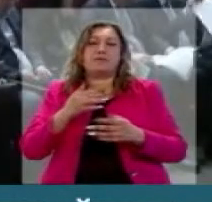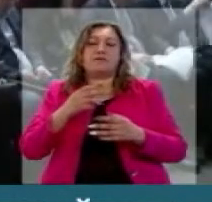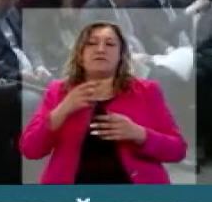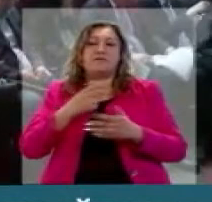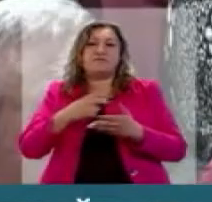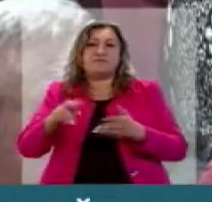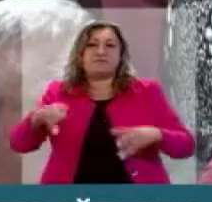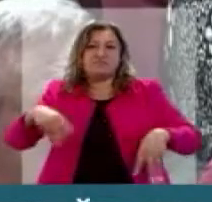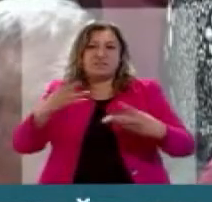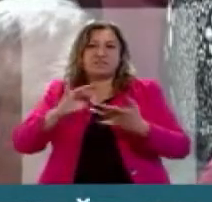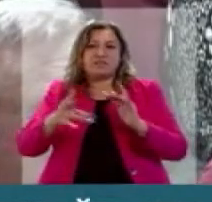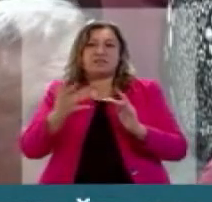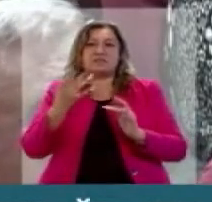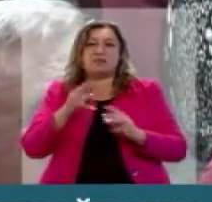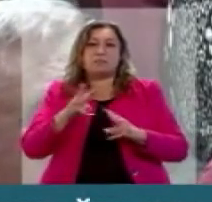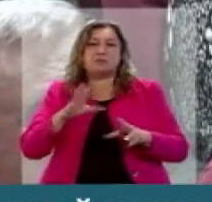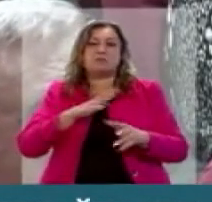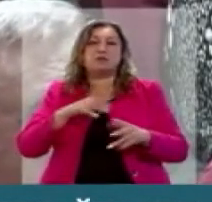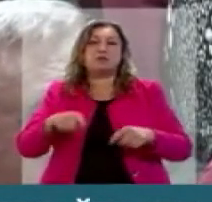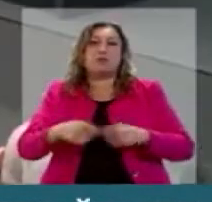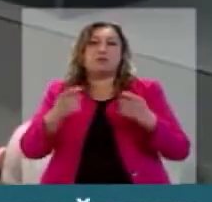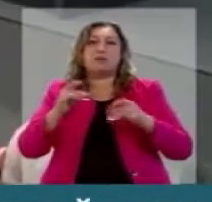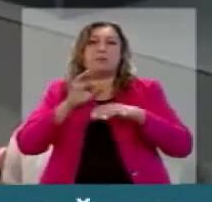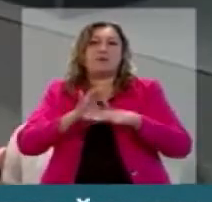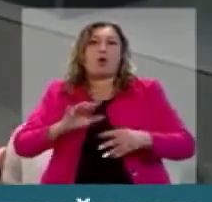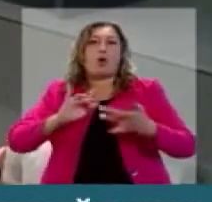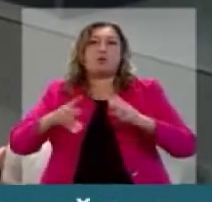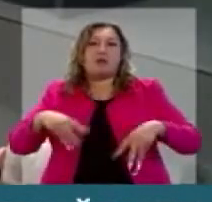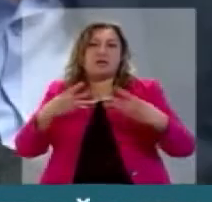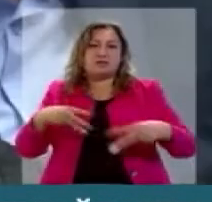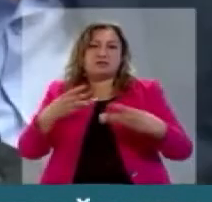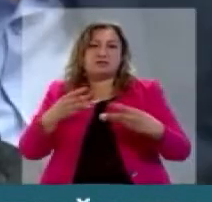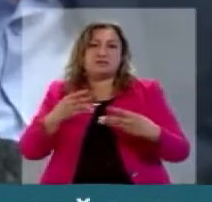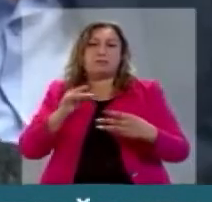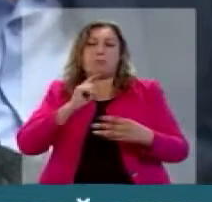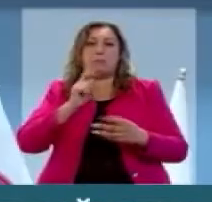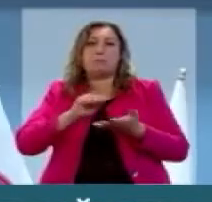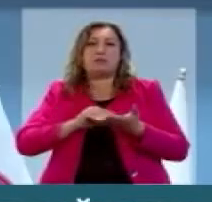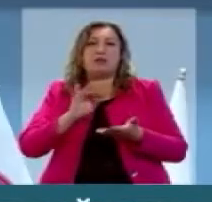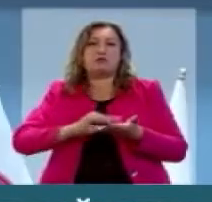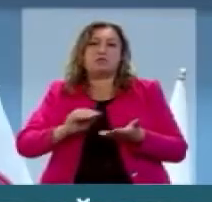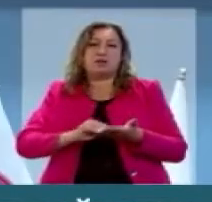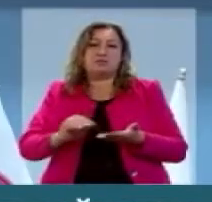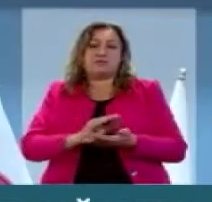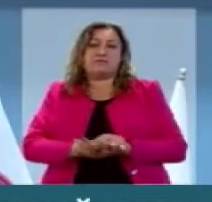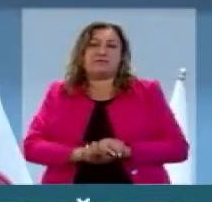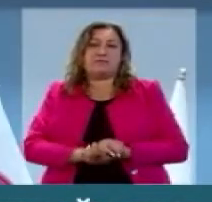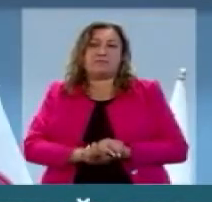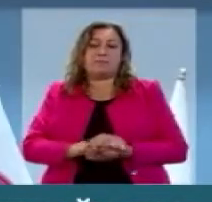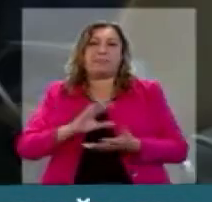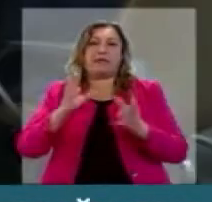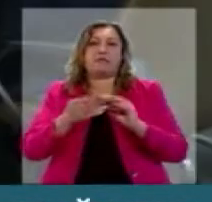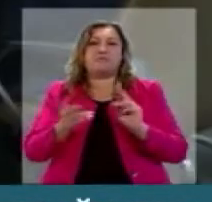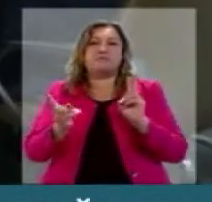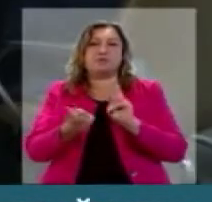кезінде интернет сапасы, электр желісі мен газ тарту, ауыз су, міндетті әлеуметтік медициналық сақтандыру, қашықтан оқу және өзге